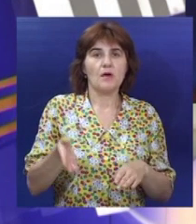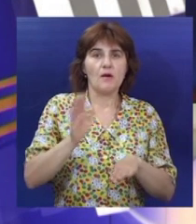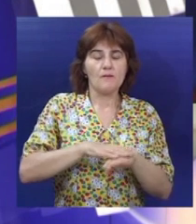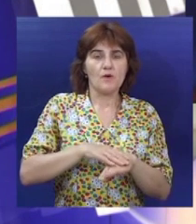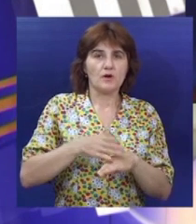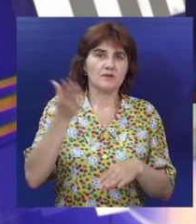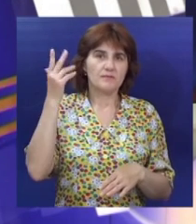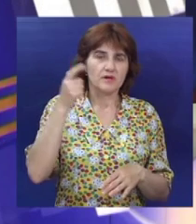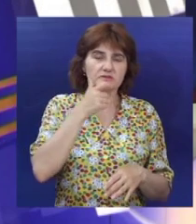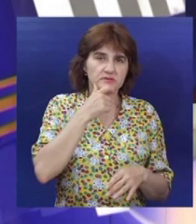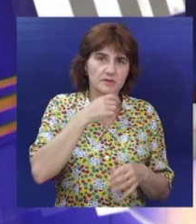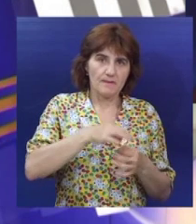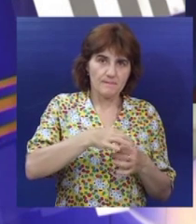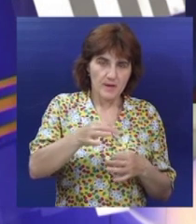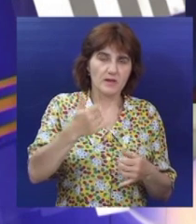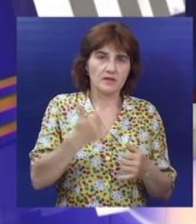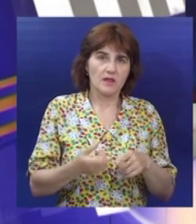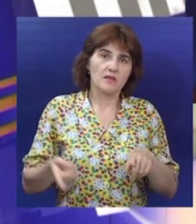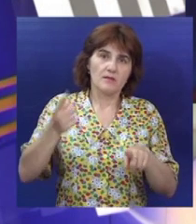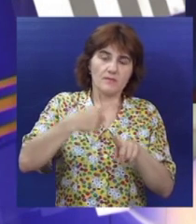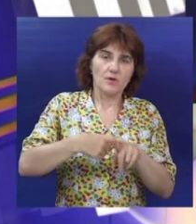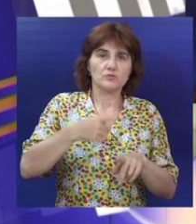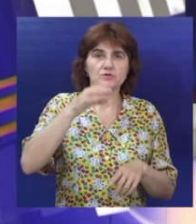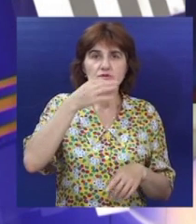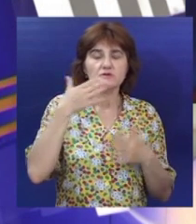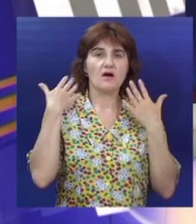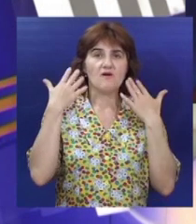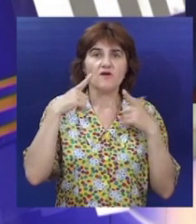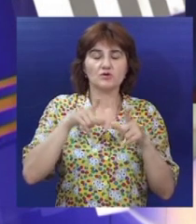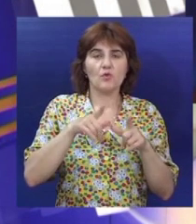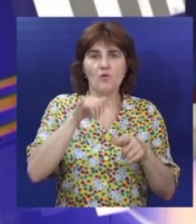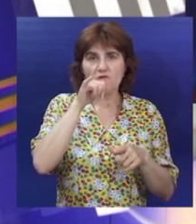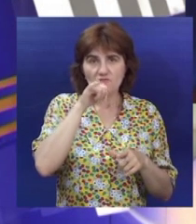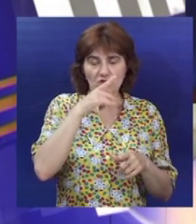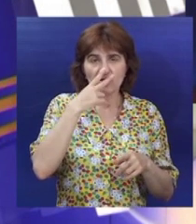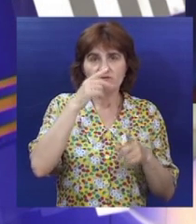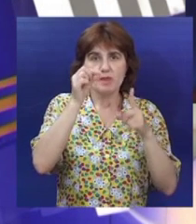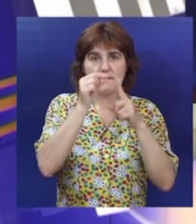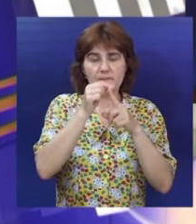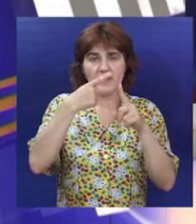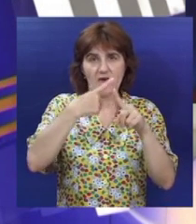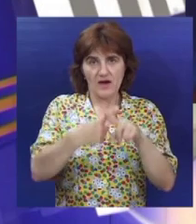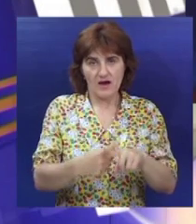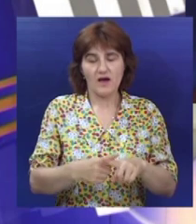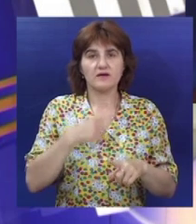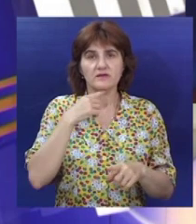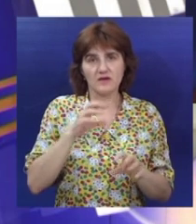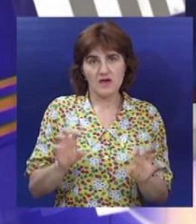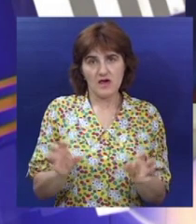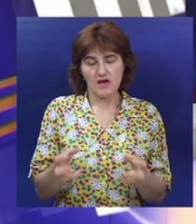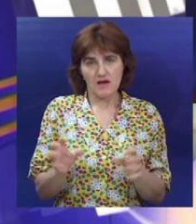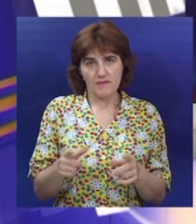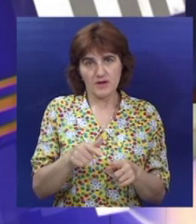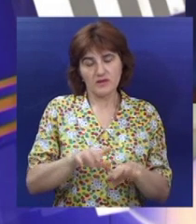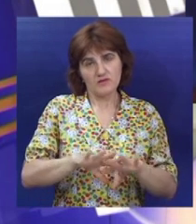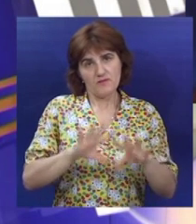uobičajenih parametara, merit će se pH vrednost i kiseonik u vodi pomoću kombinovanog pH i oksimetra aparata.